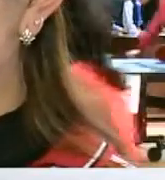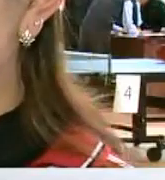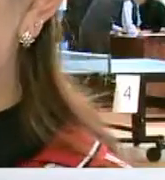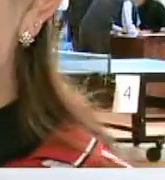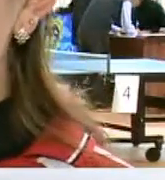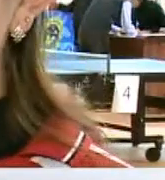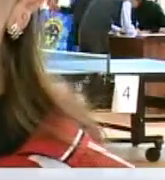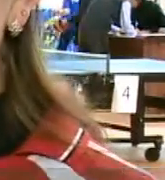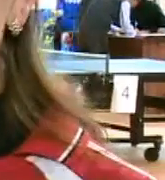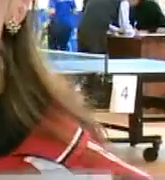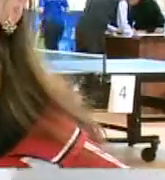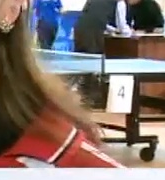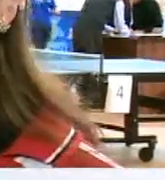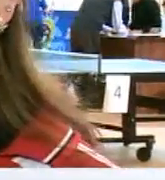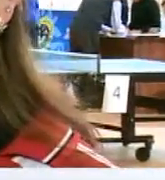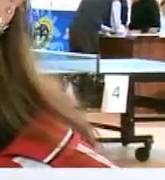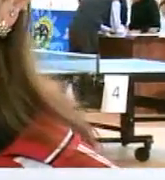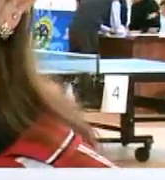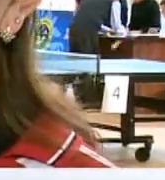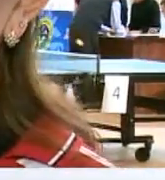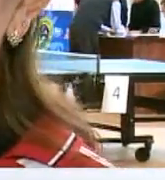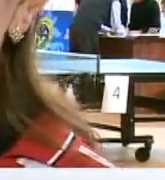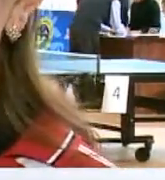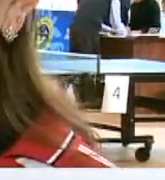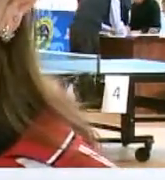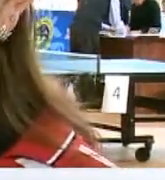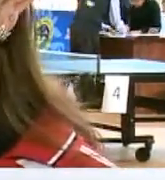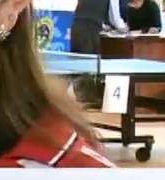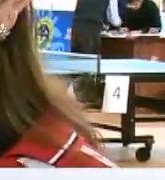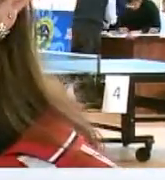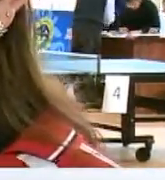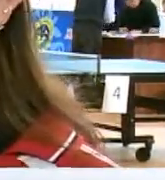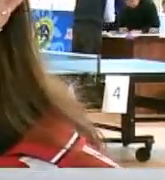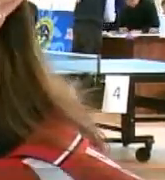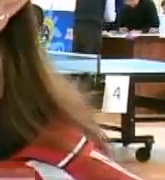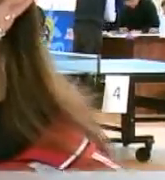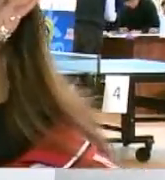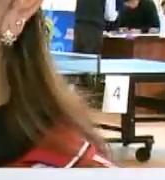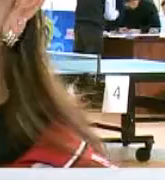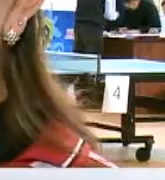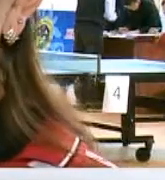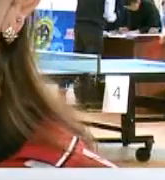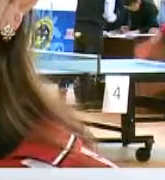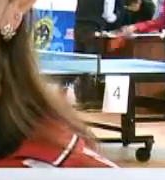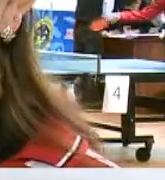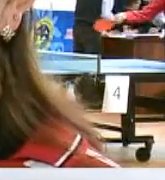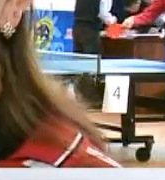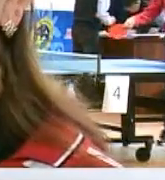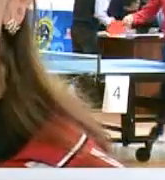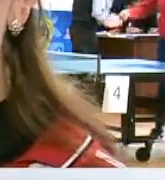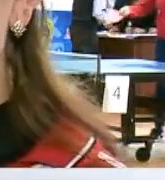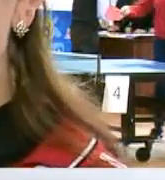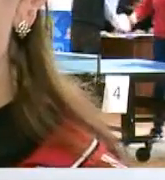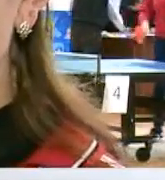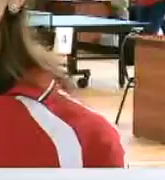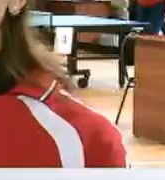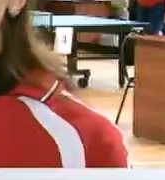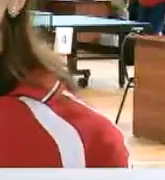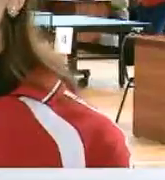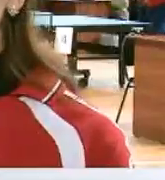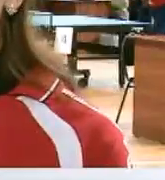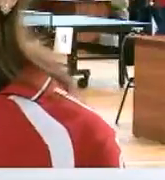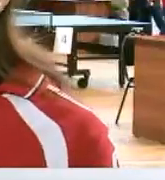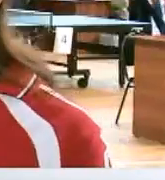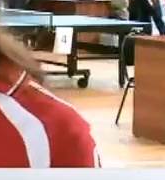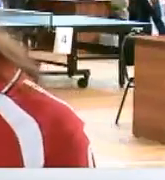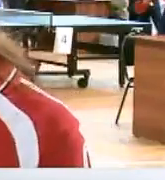Жылды сайын волейболдан өтушеді, оған үнемі қатысатын біз. Енді бұл үстел теннистен өзіміздің бағымызды сынап көріп отырмыз. 8